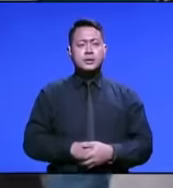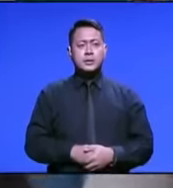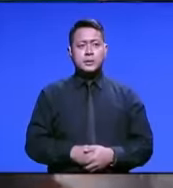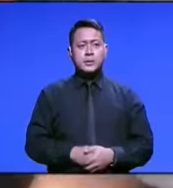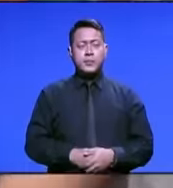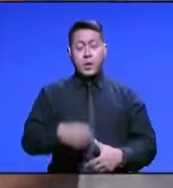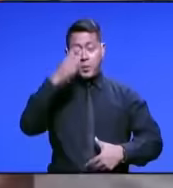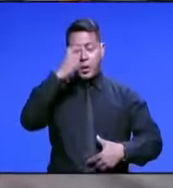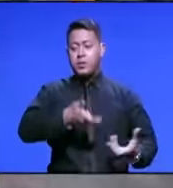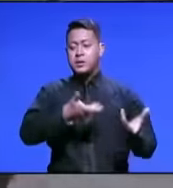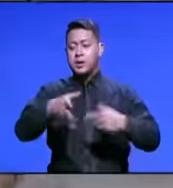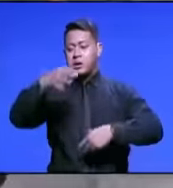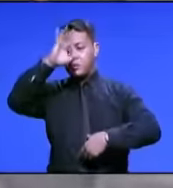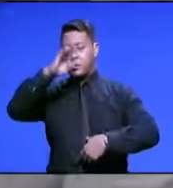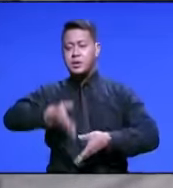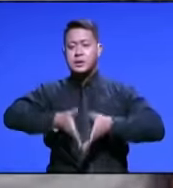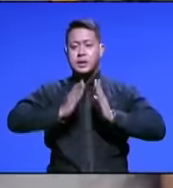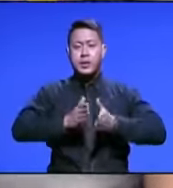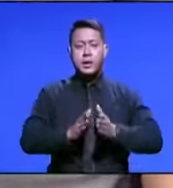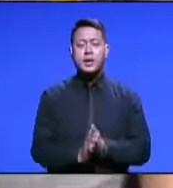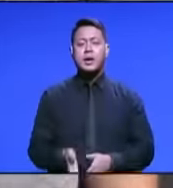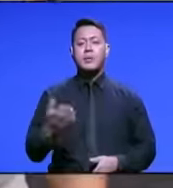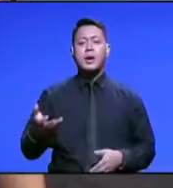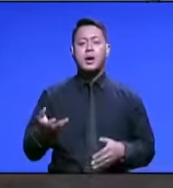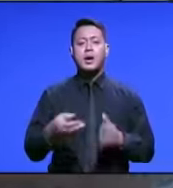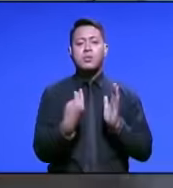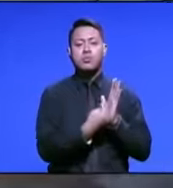Pakai linggis. Pelaku selanjutnya diserahkan ke Polrestabes Medan berikut barang bukti